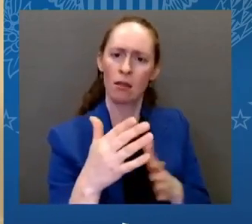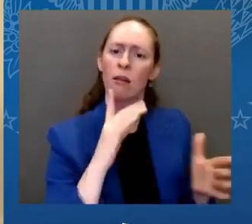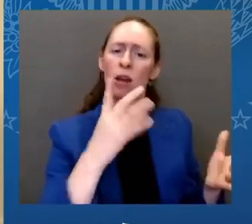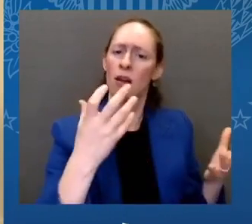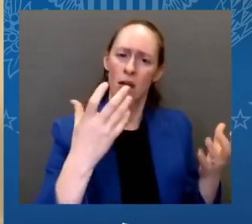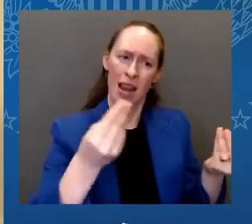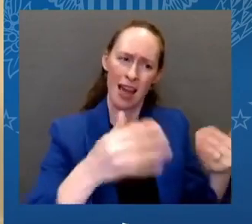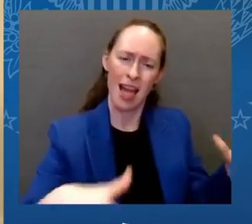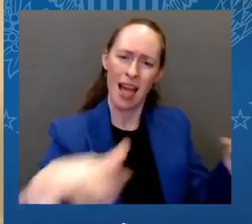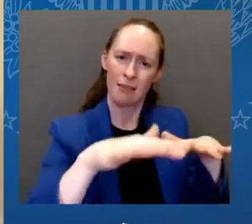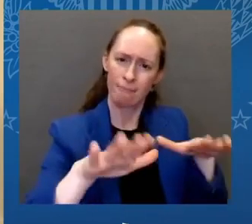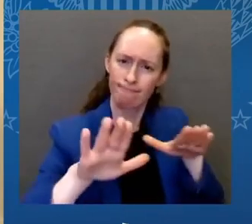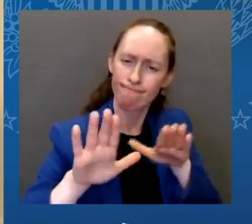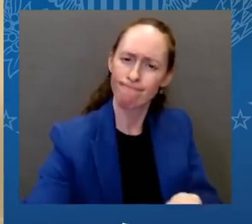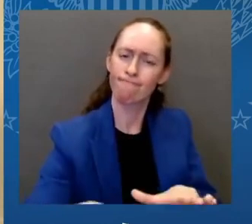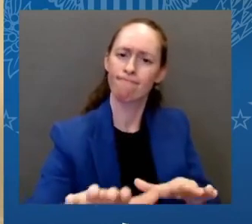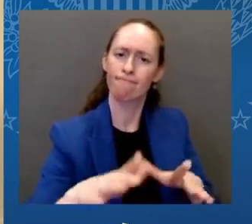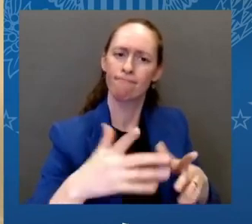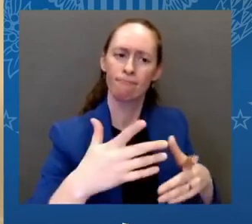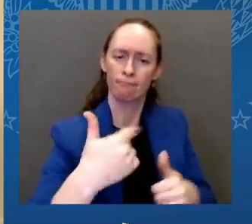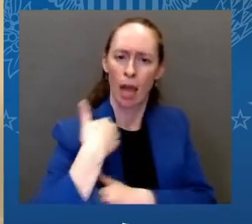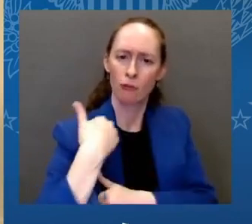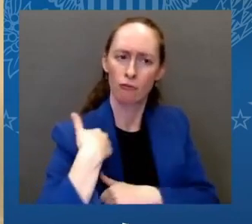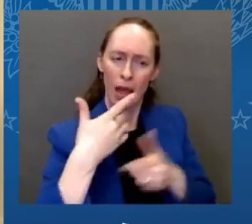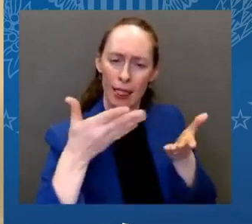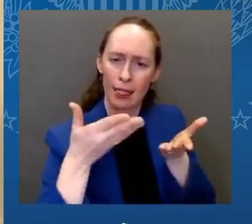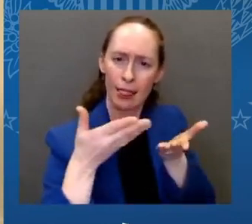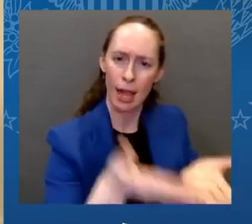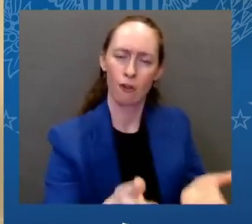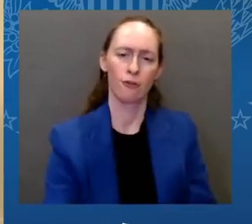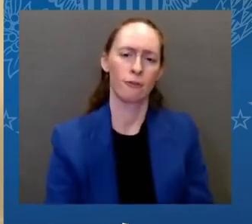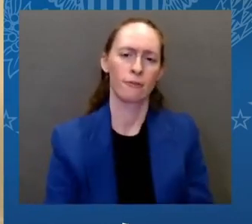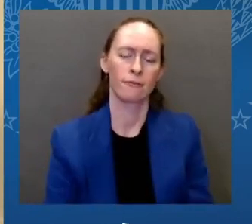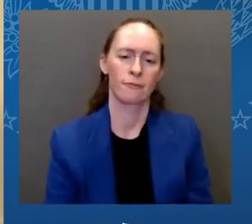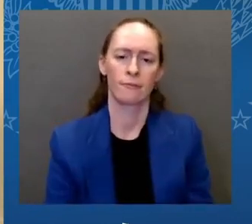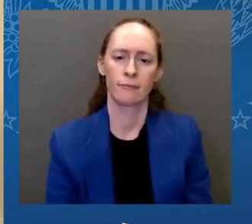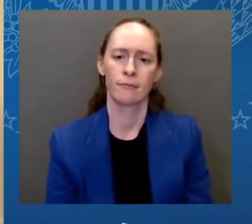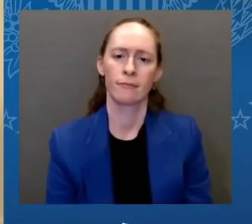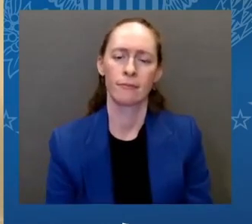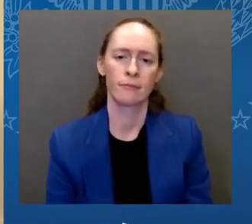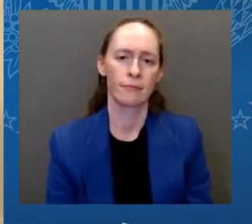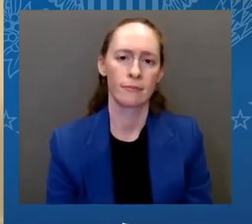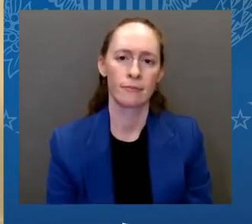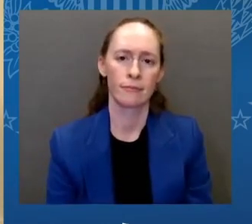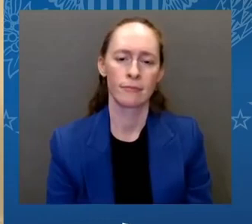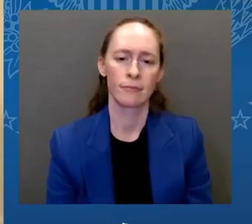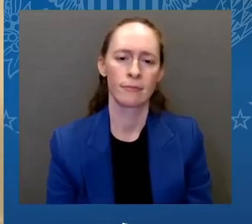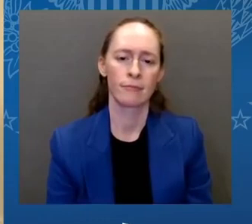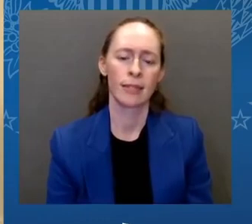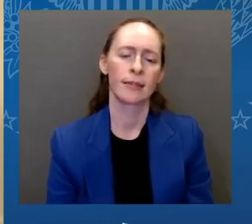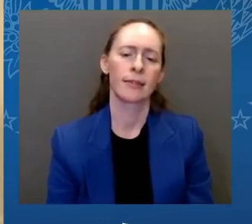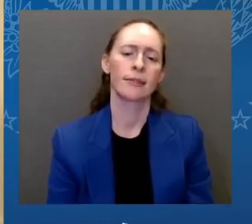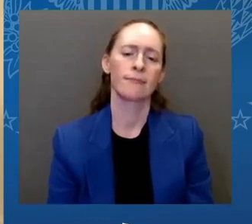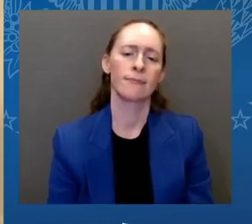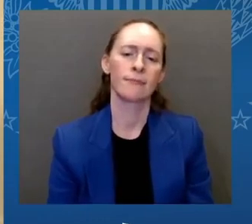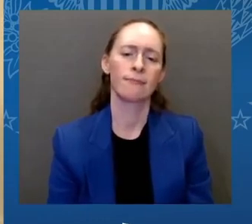ми повинні недооцінювати те, яким чином ця війна впливає на росіян і їхні втрати. І ми бачили 2 дні